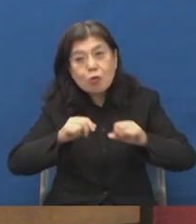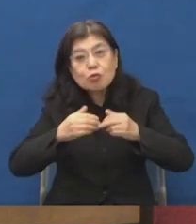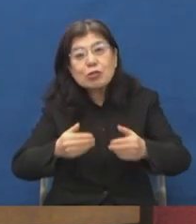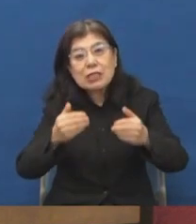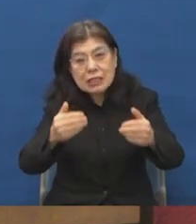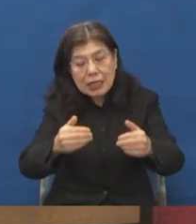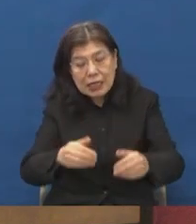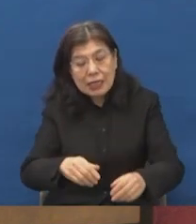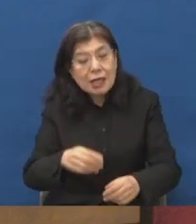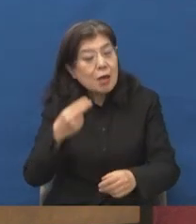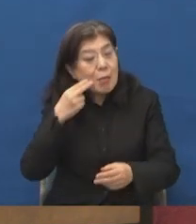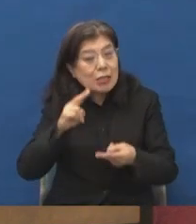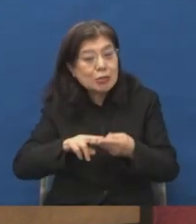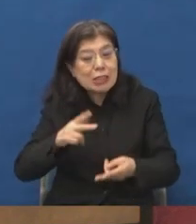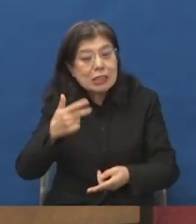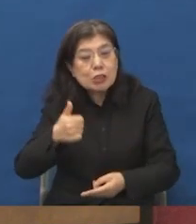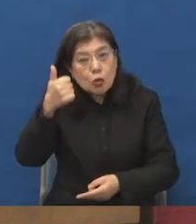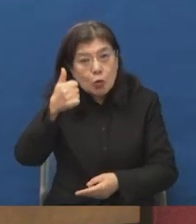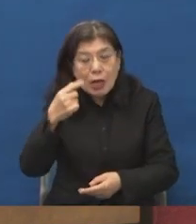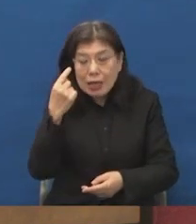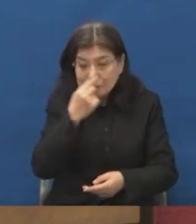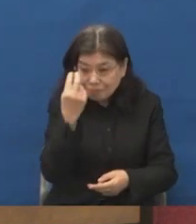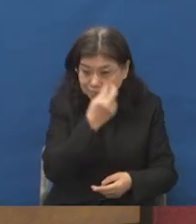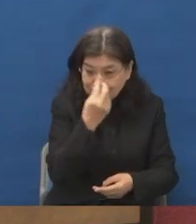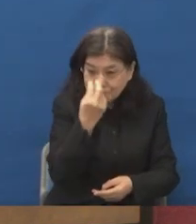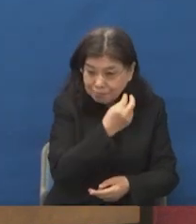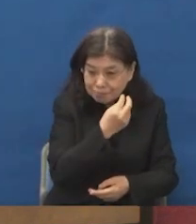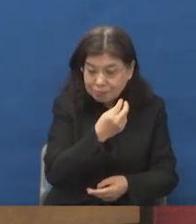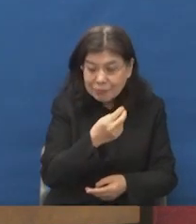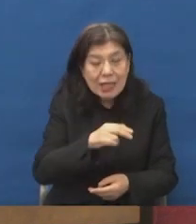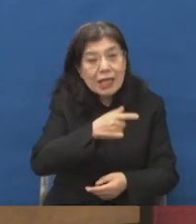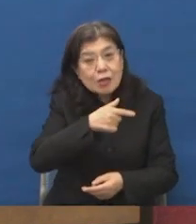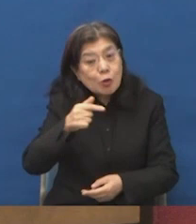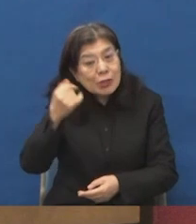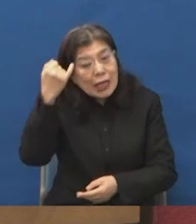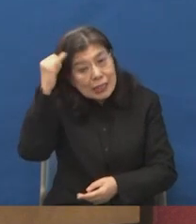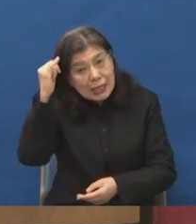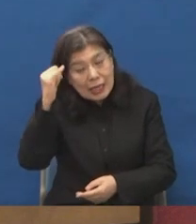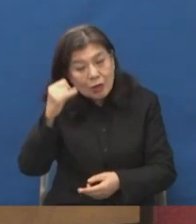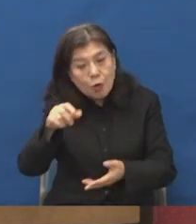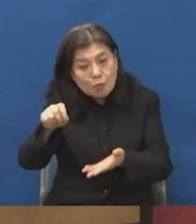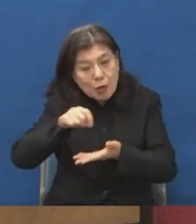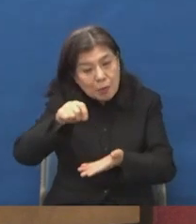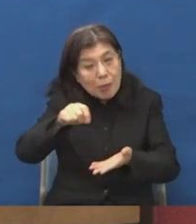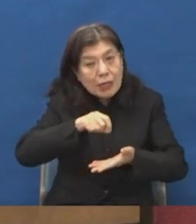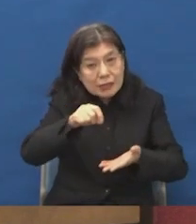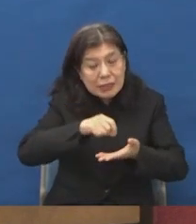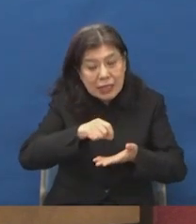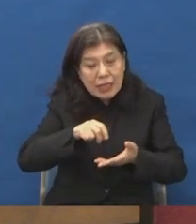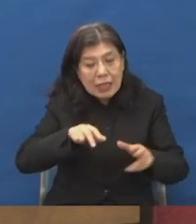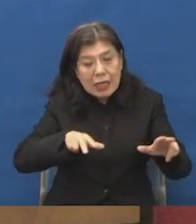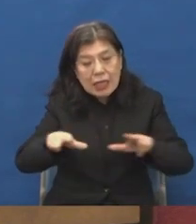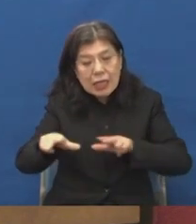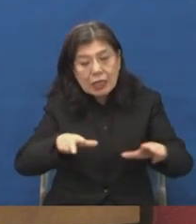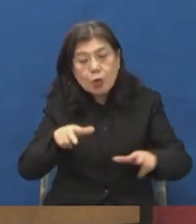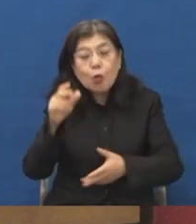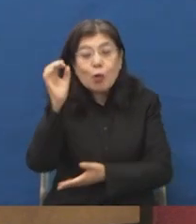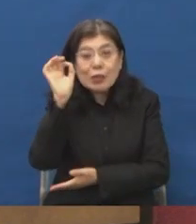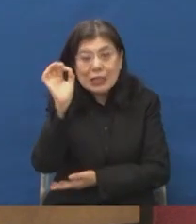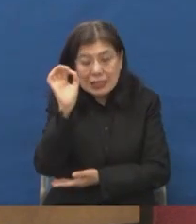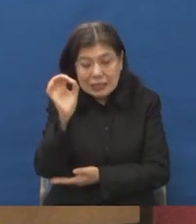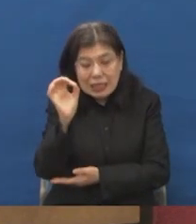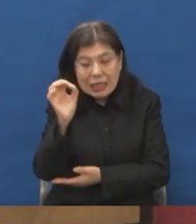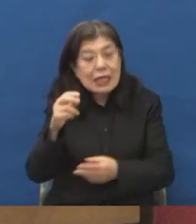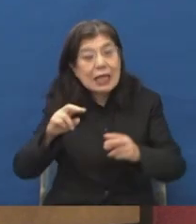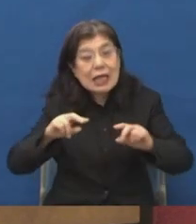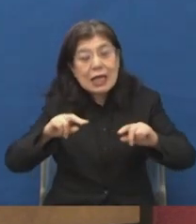検し、さまざまなご意見を積極的に広く頂戴し、行財政改革を進めていかれることを求め